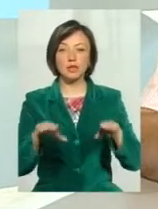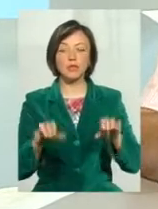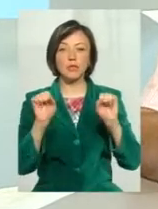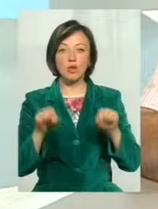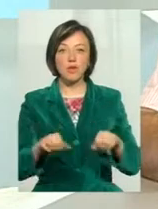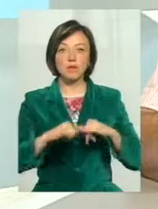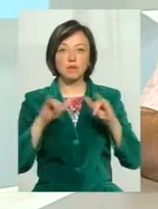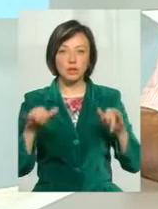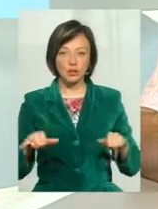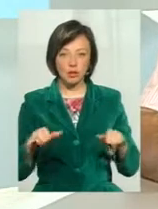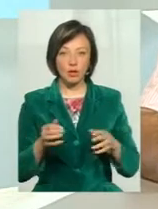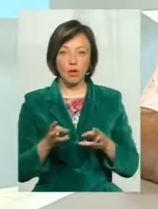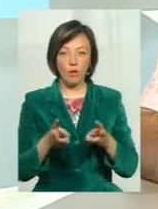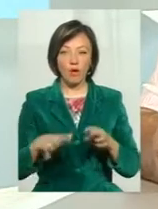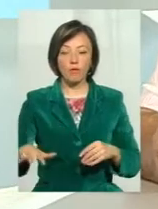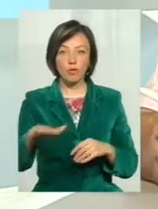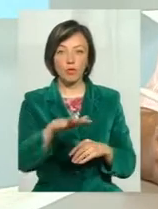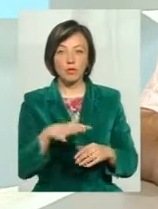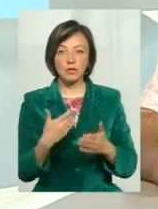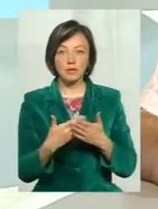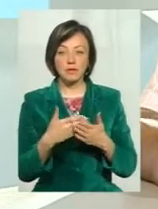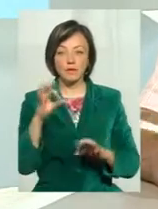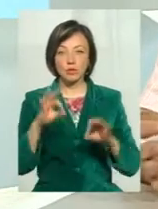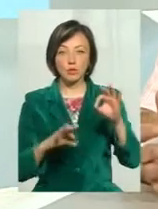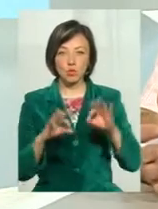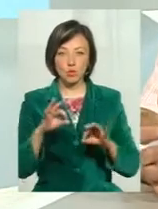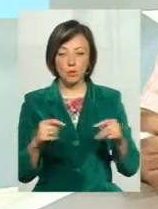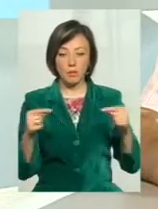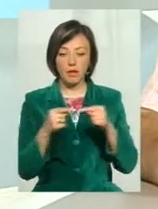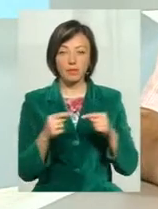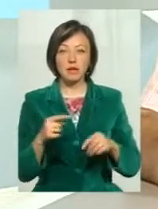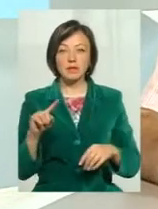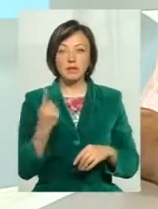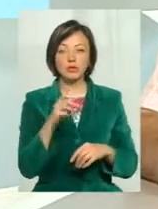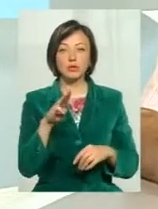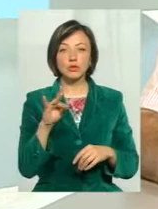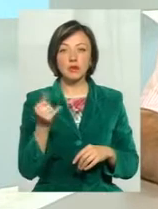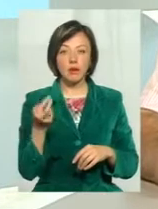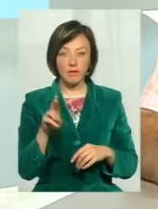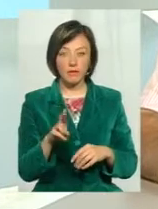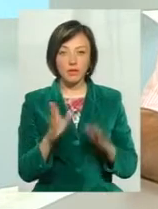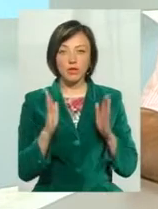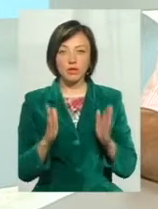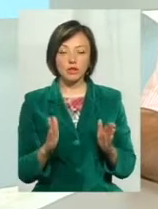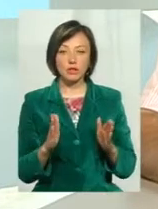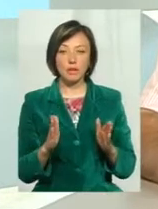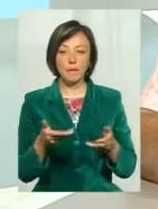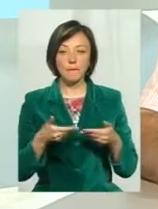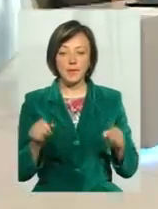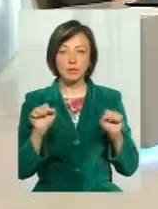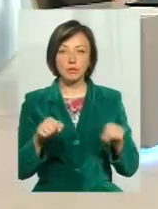збільшити опалювальну площу там на певний відсоток. Тобто з 1 травня лише ми